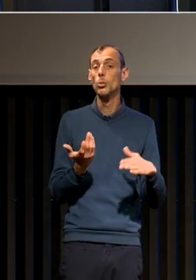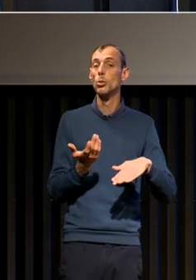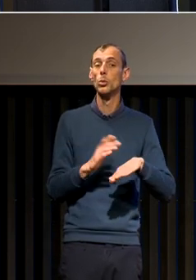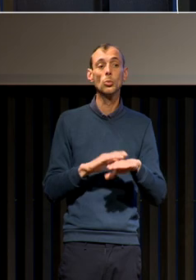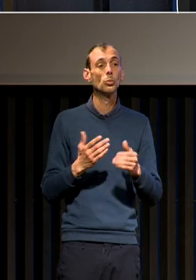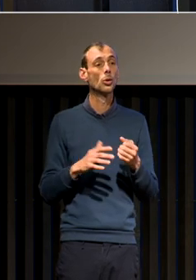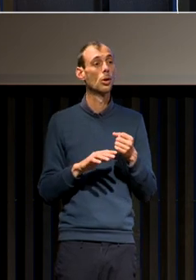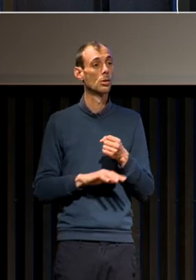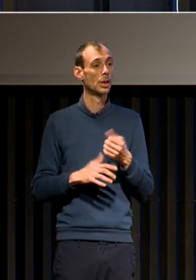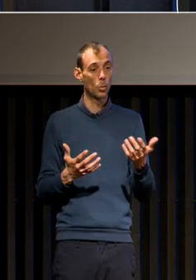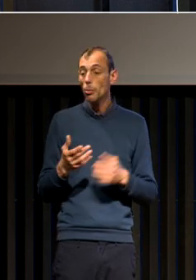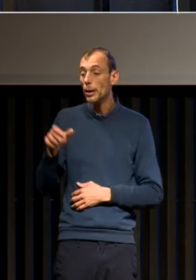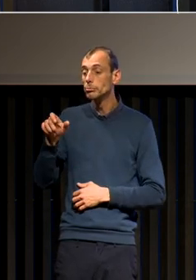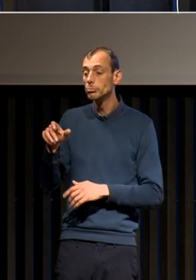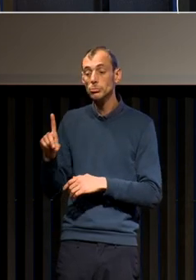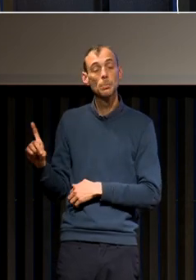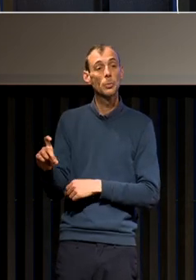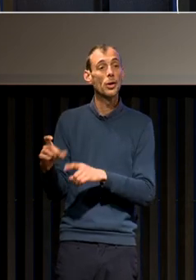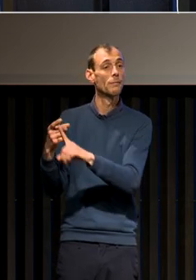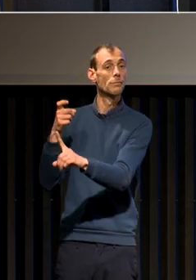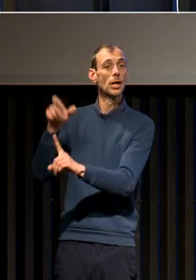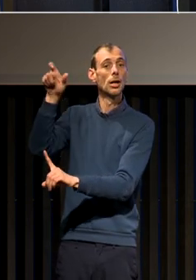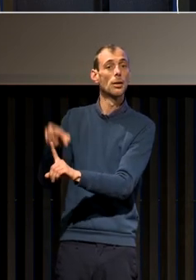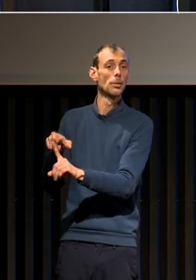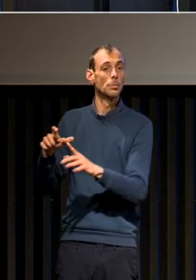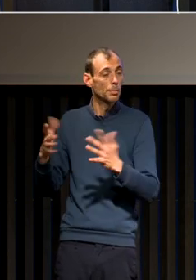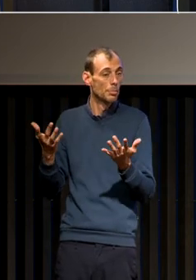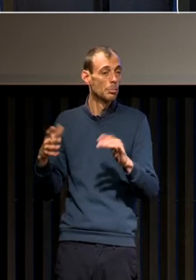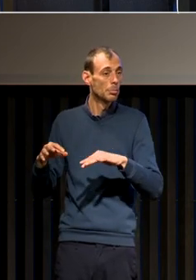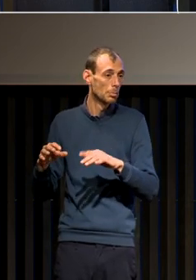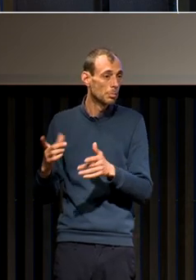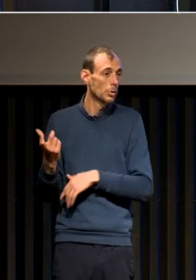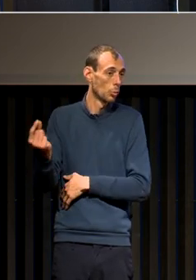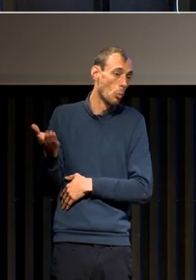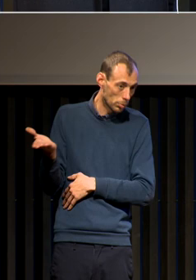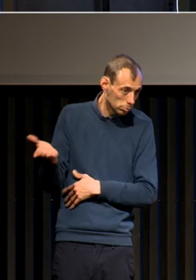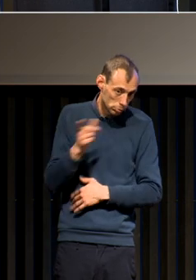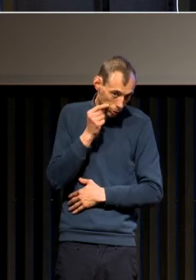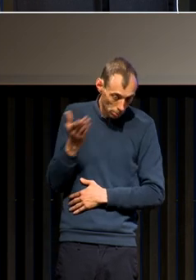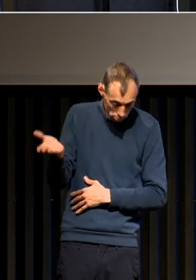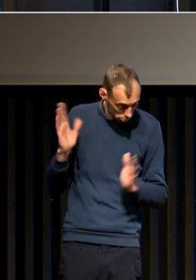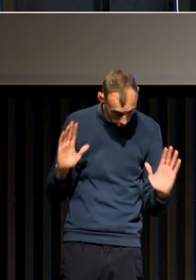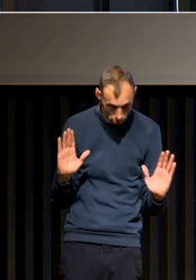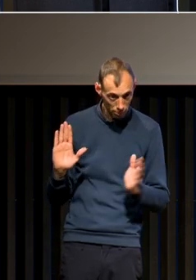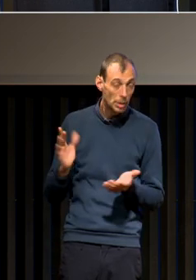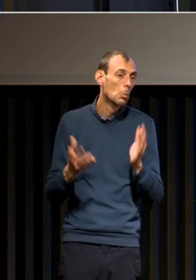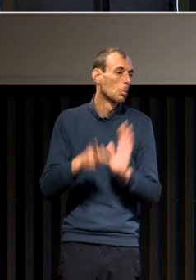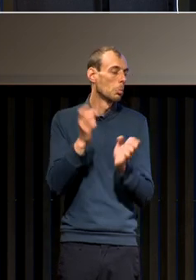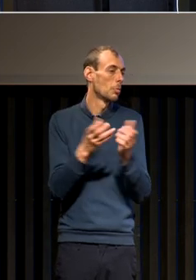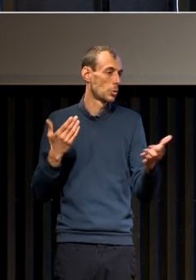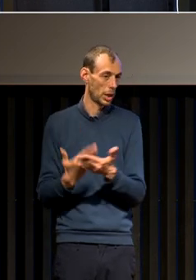du conjoint, c'est le cas le plus fréquent d'insémination intraconjugale, d'insémination avec